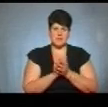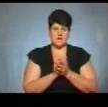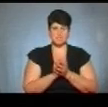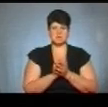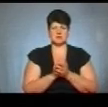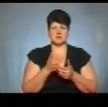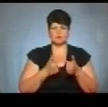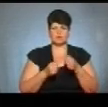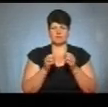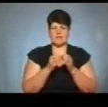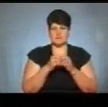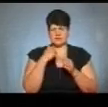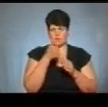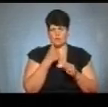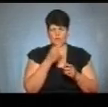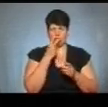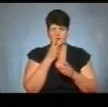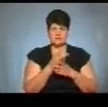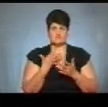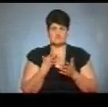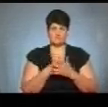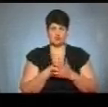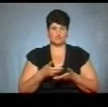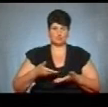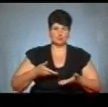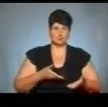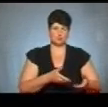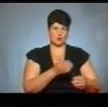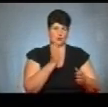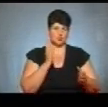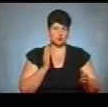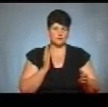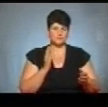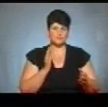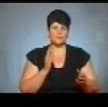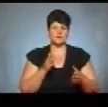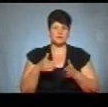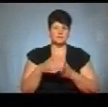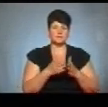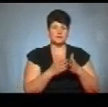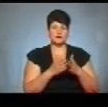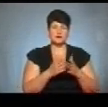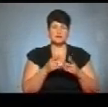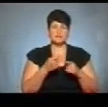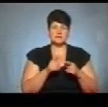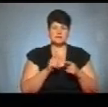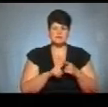років. Показав своє вітрило і дошку. Дошка, вона з